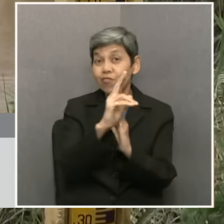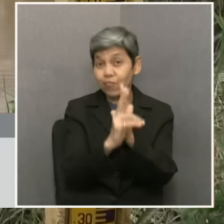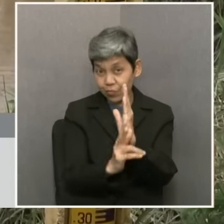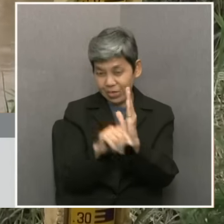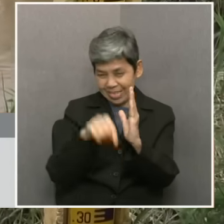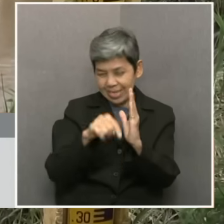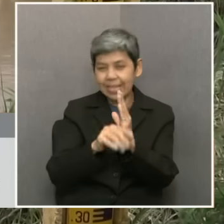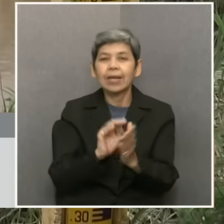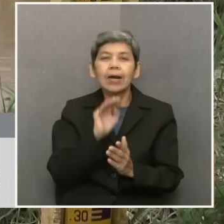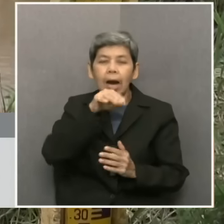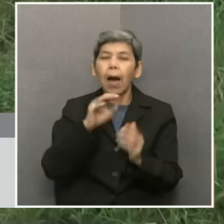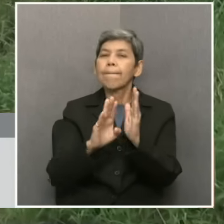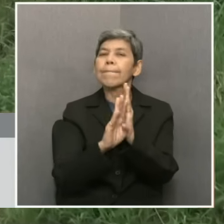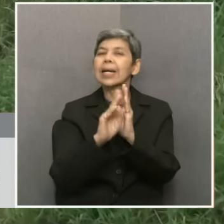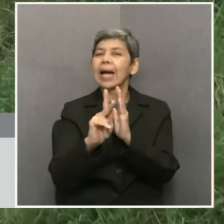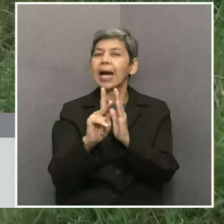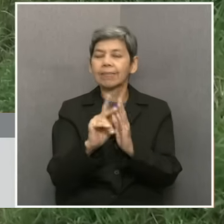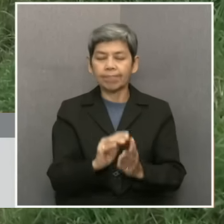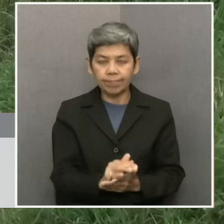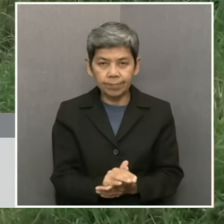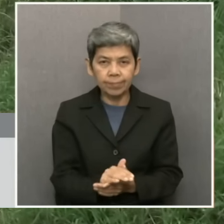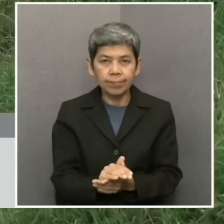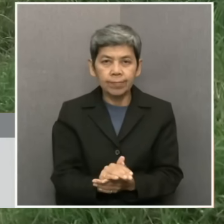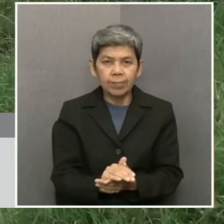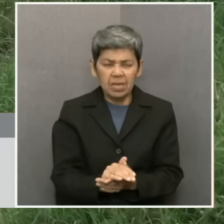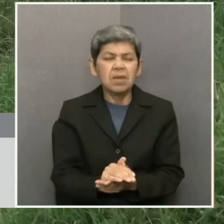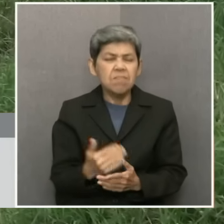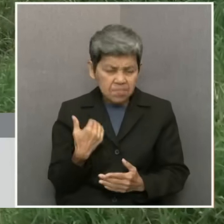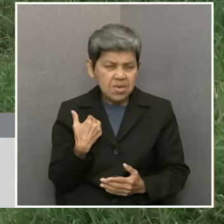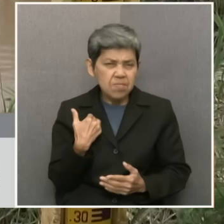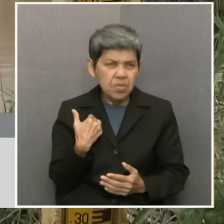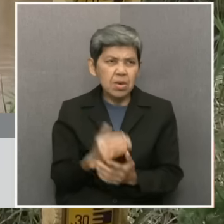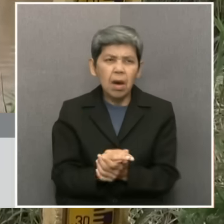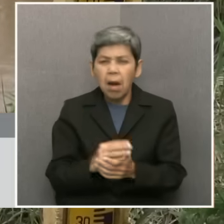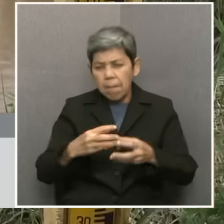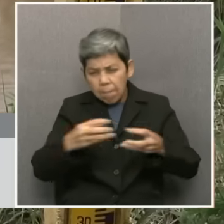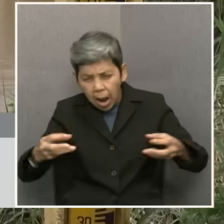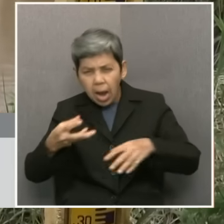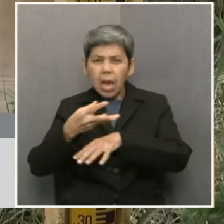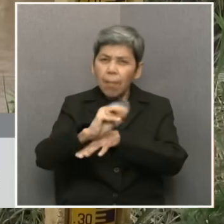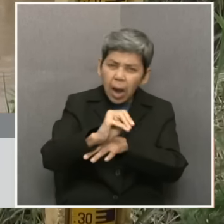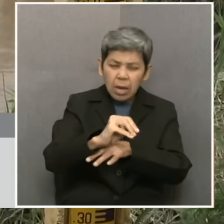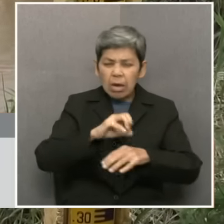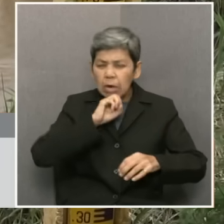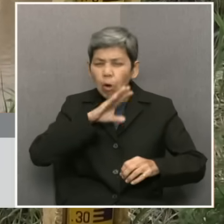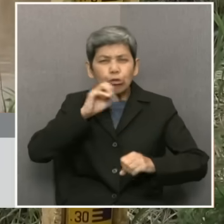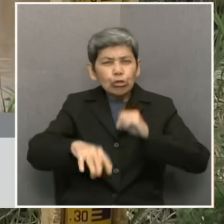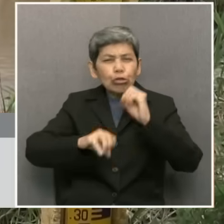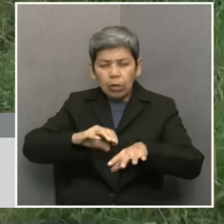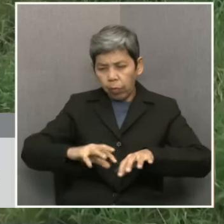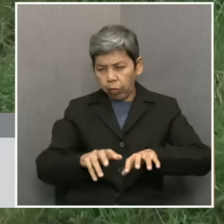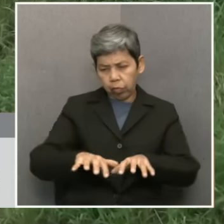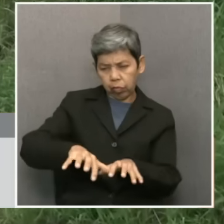ที่หน้าเทศบาลเมืองบึงกานอกจากนี้แล้วค่ะยังมีทั้งเศษไม้เศษขยะจำนวนมากไหลมากับ